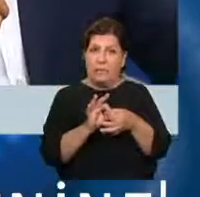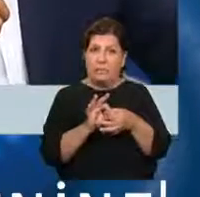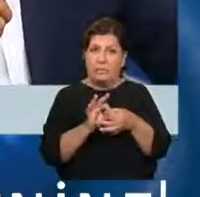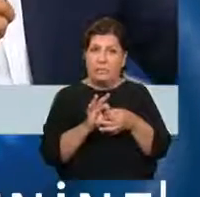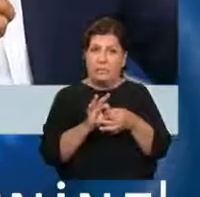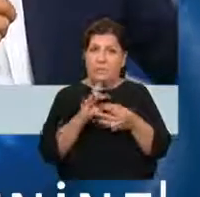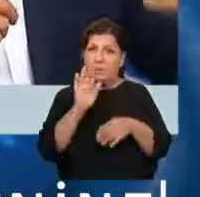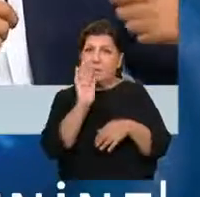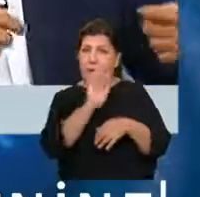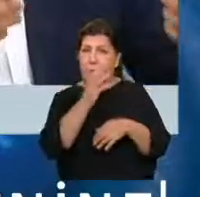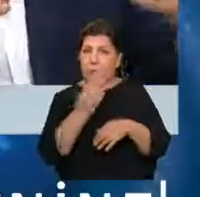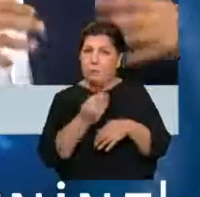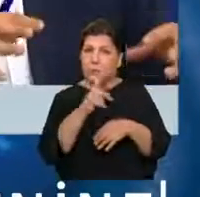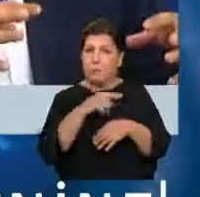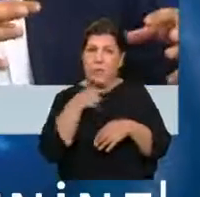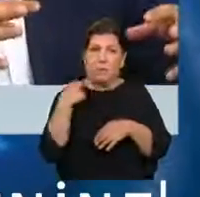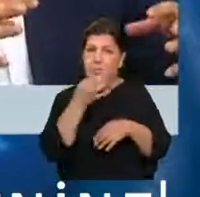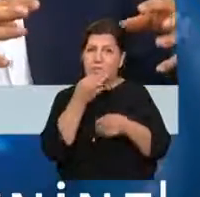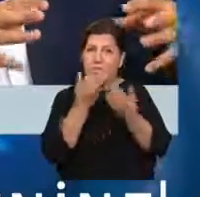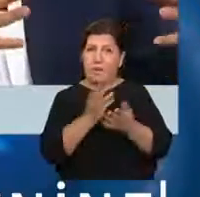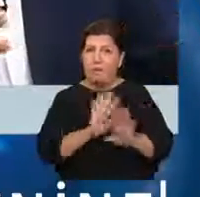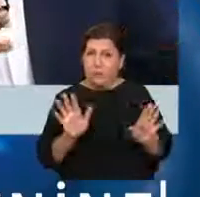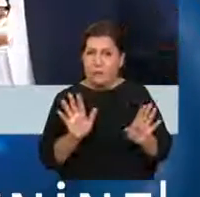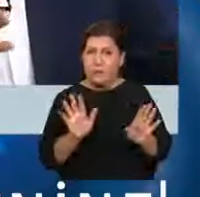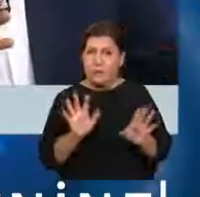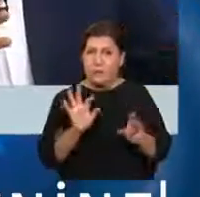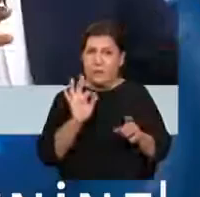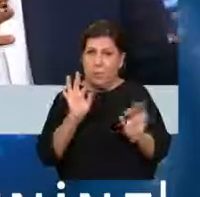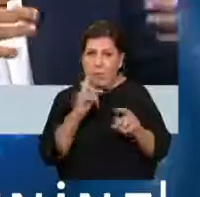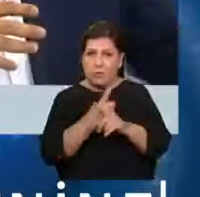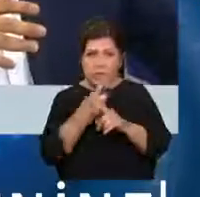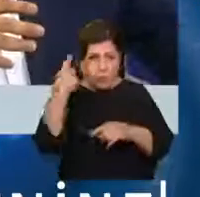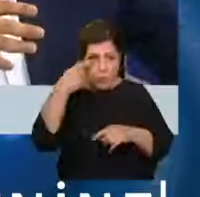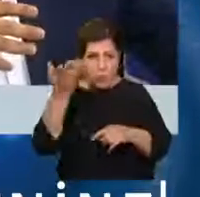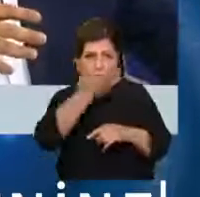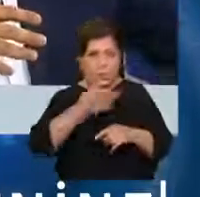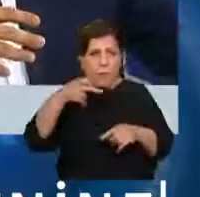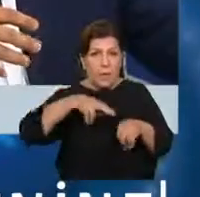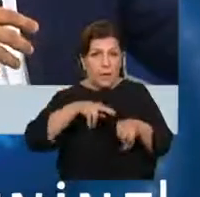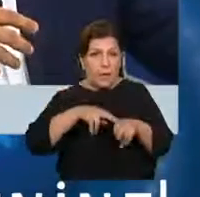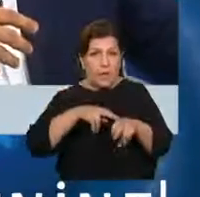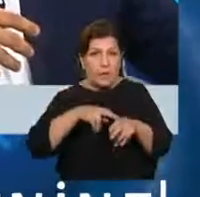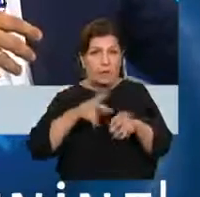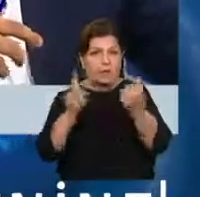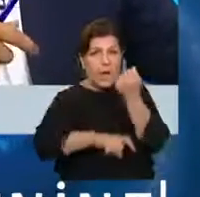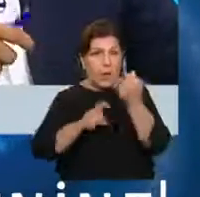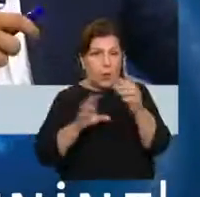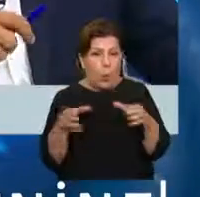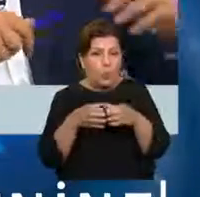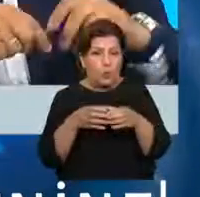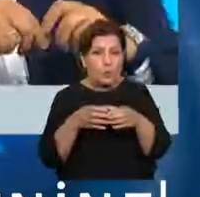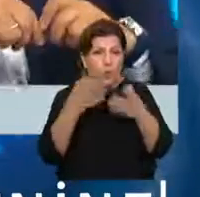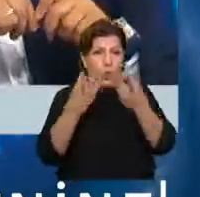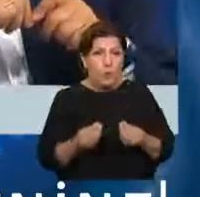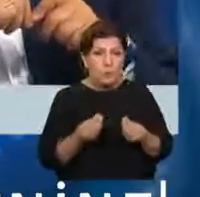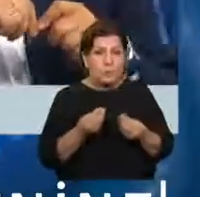talepte bulunulan buna asla izin vermeyecek değil mi böyle bir şey düşünülebilir mi ya da PKK terör örgütü olmasına rağmen kendileri terör